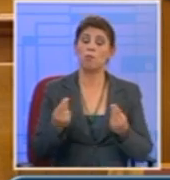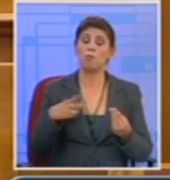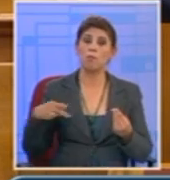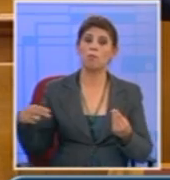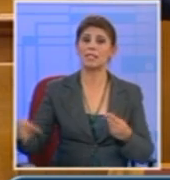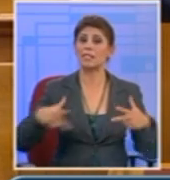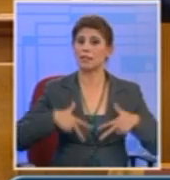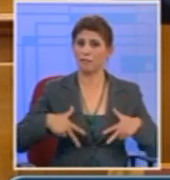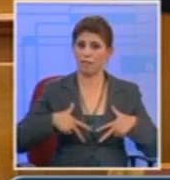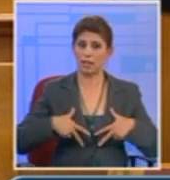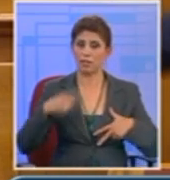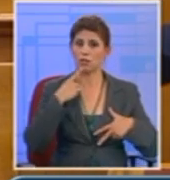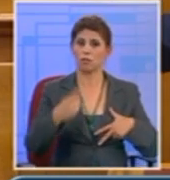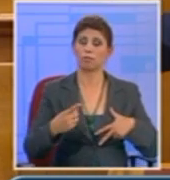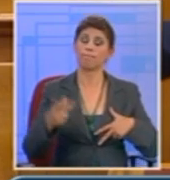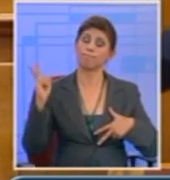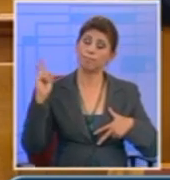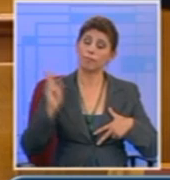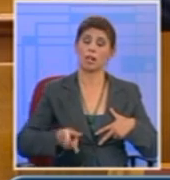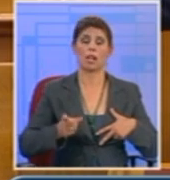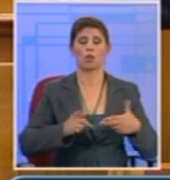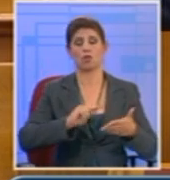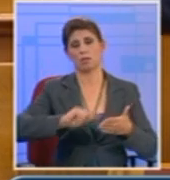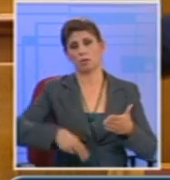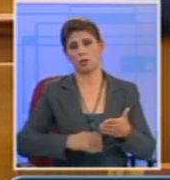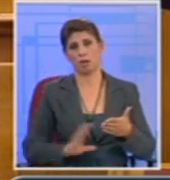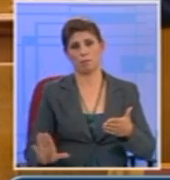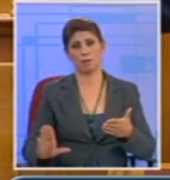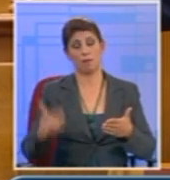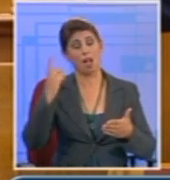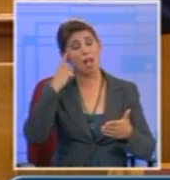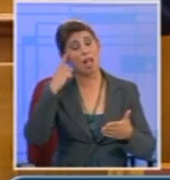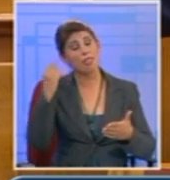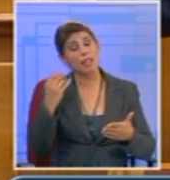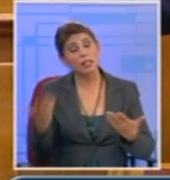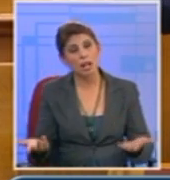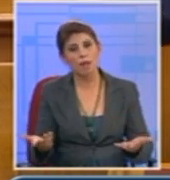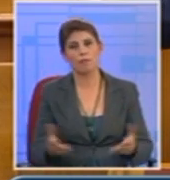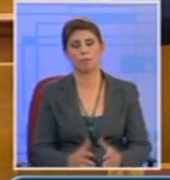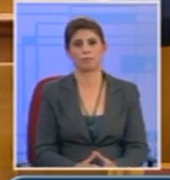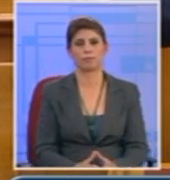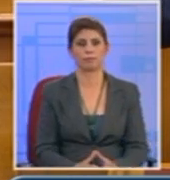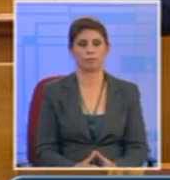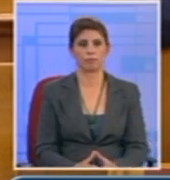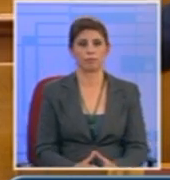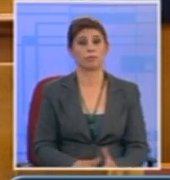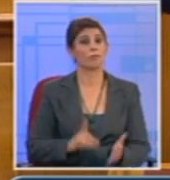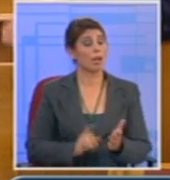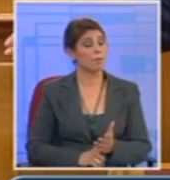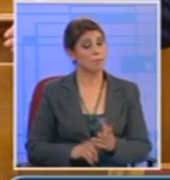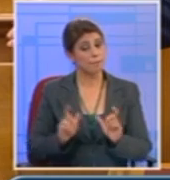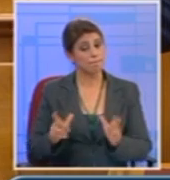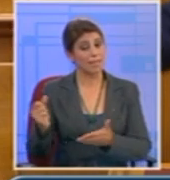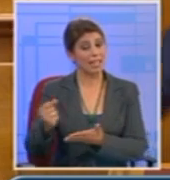κυβέρνηση του λένε ότι κακώς την υπογράψαμε δεν καταλάβαμε έπρεπε να διασφαλίσουμε